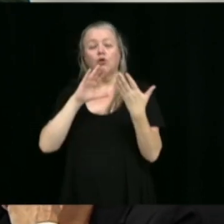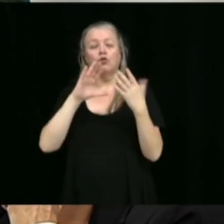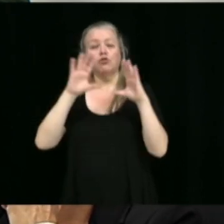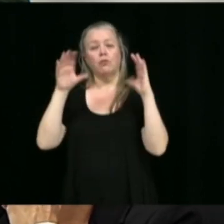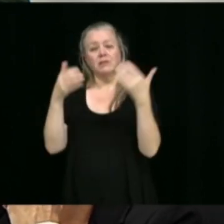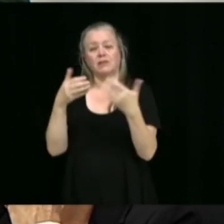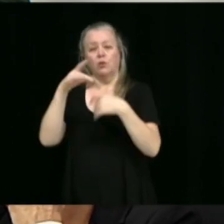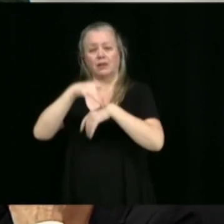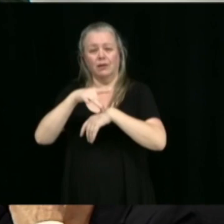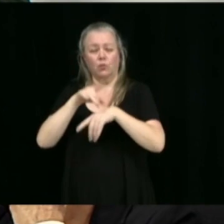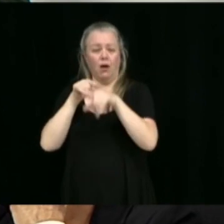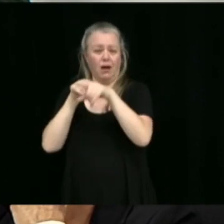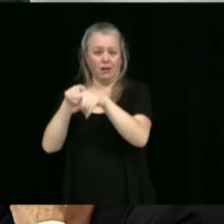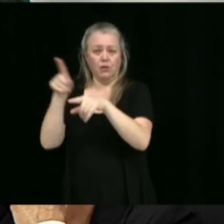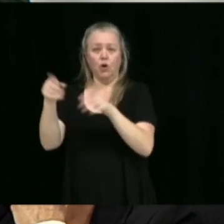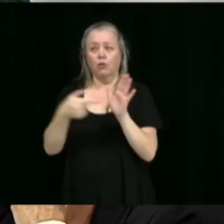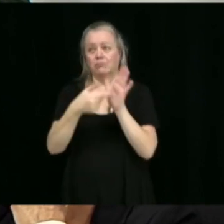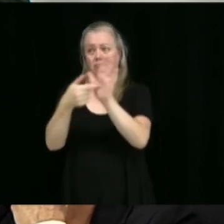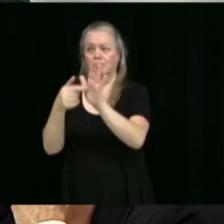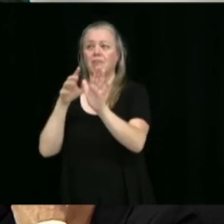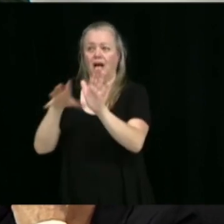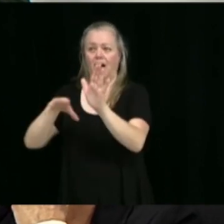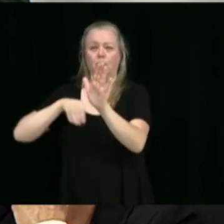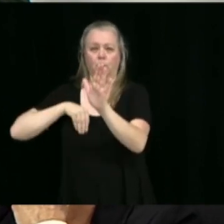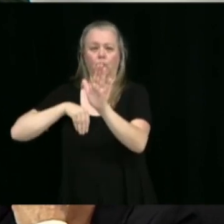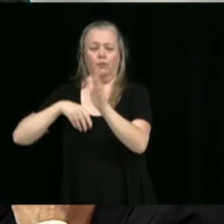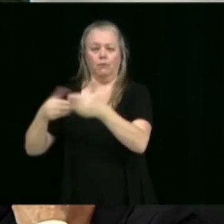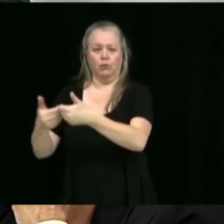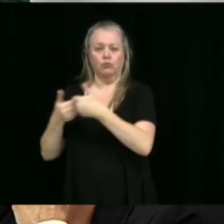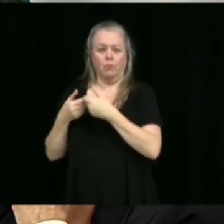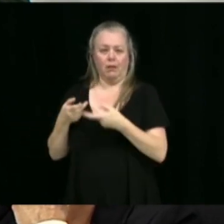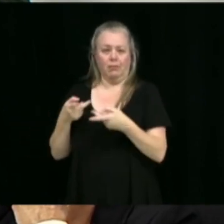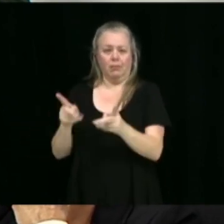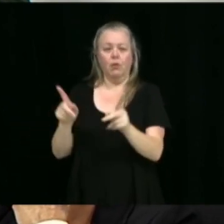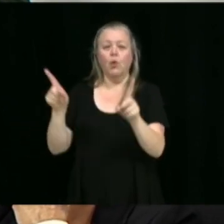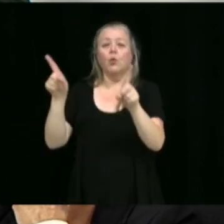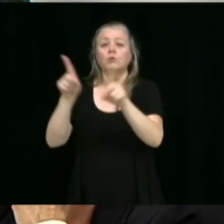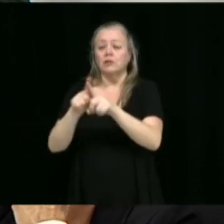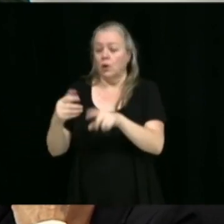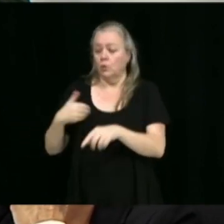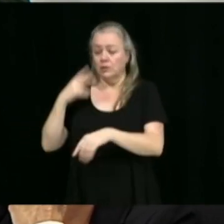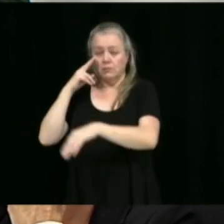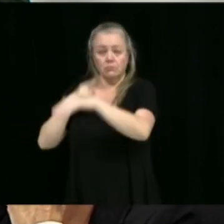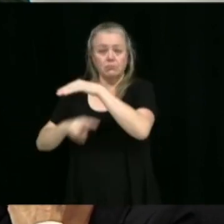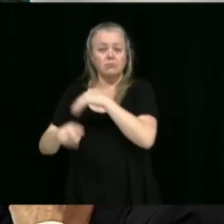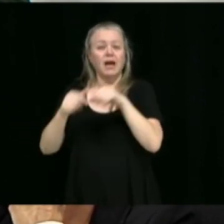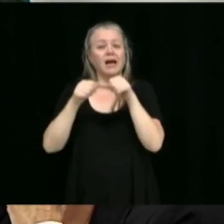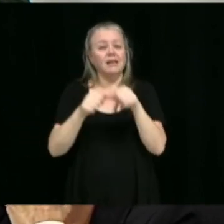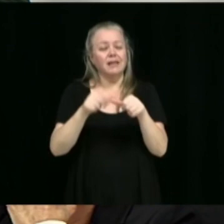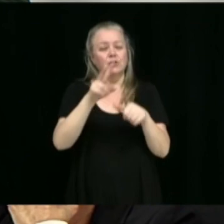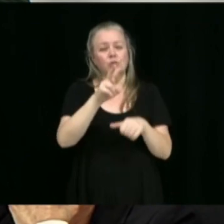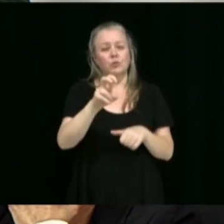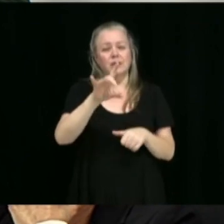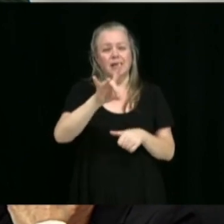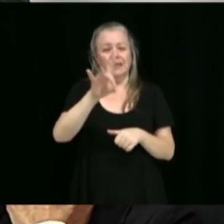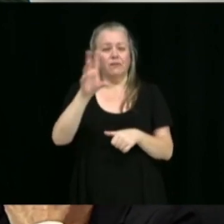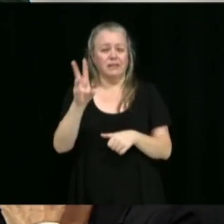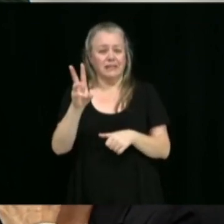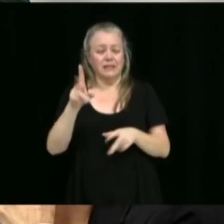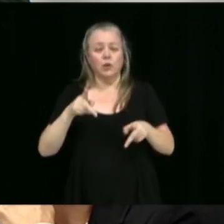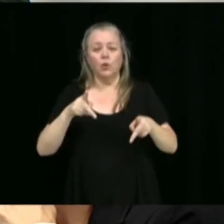de Victoriaville approuve la demande d'autorisation ainsi que l'utilisation projetée du 286 route de la Grande